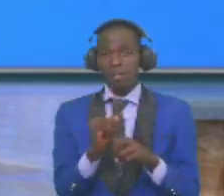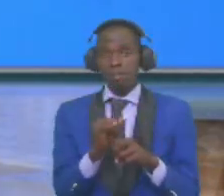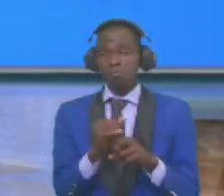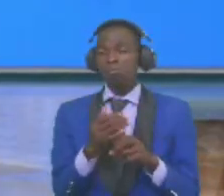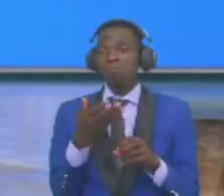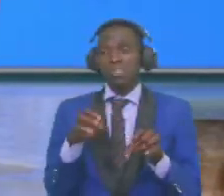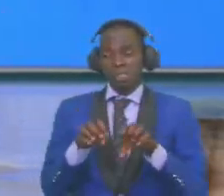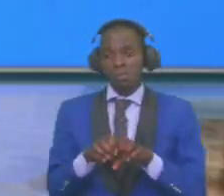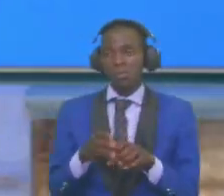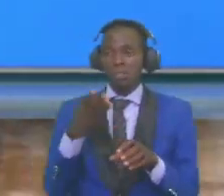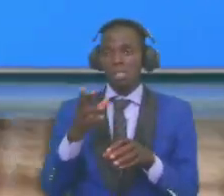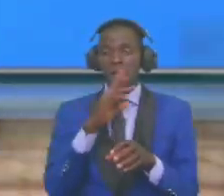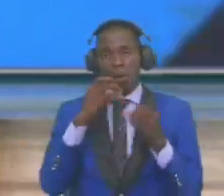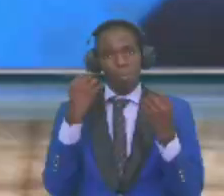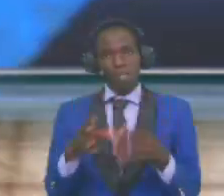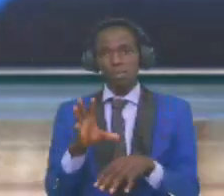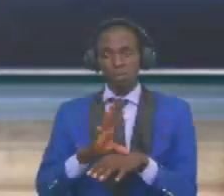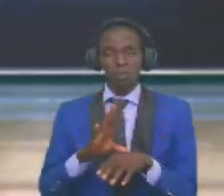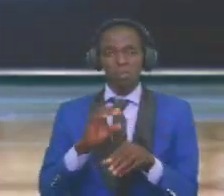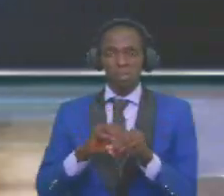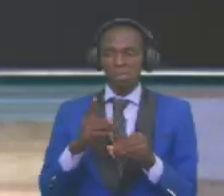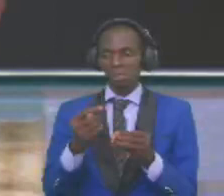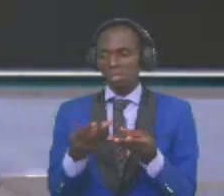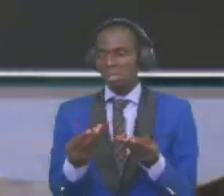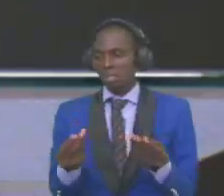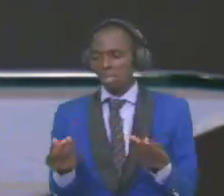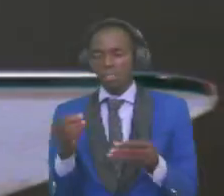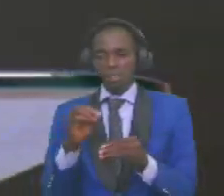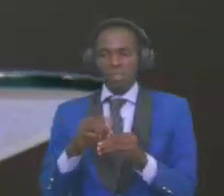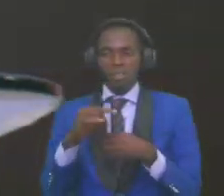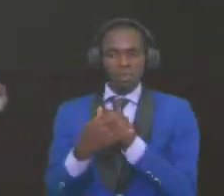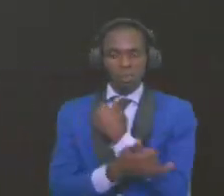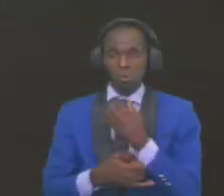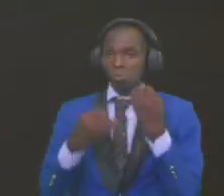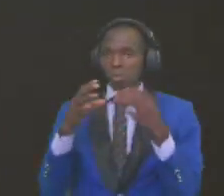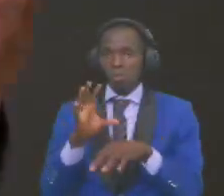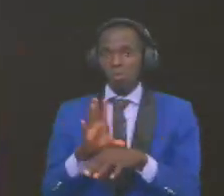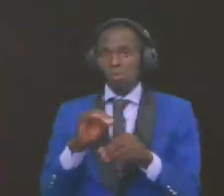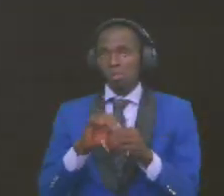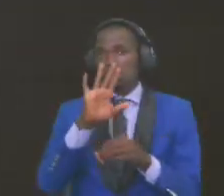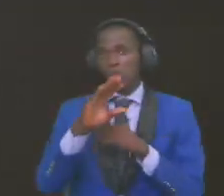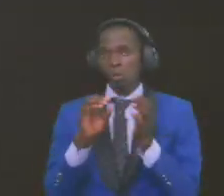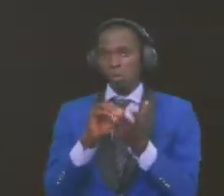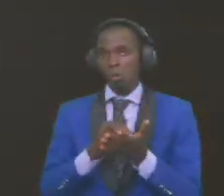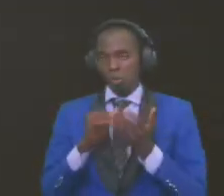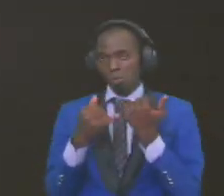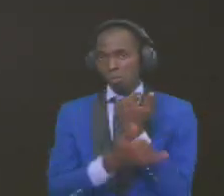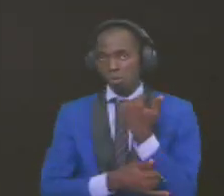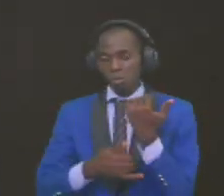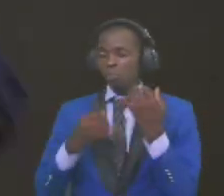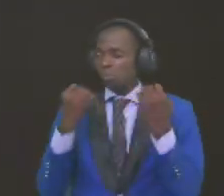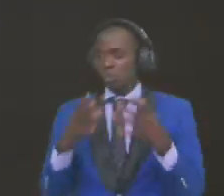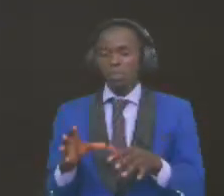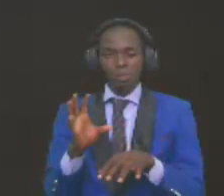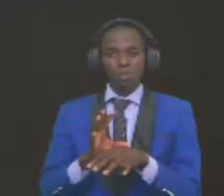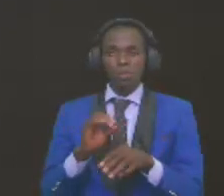vertébrale mais le problème c'est que beaucoup de personnes dans le pays il ya beaucoup de villes dans votre pays il ya beaucoup de personnes